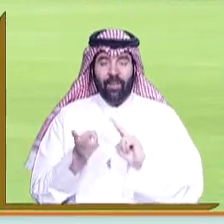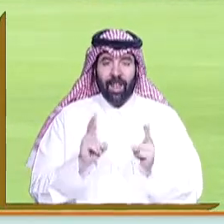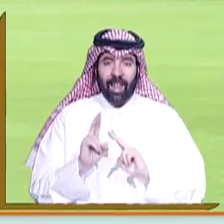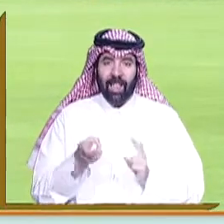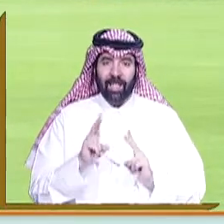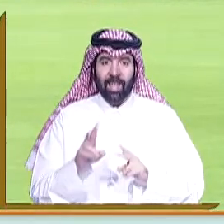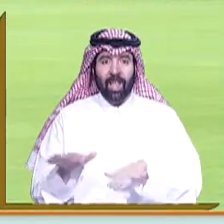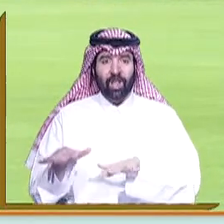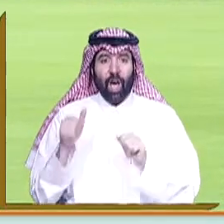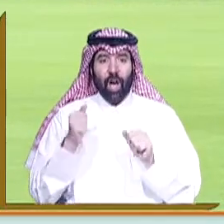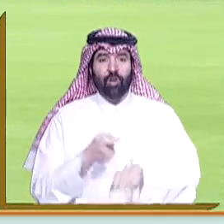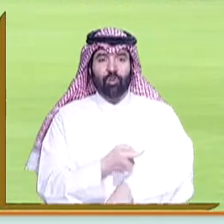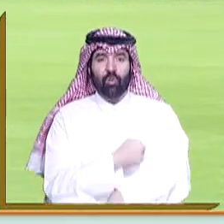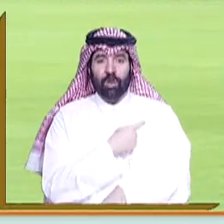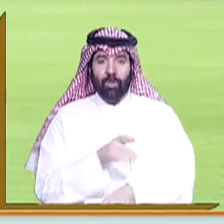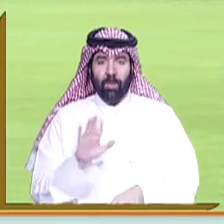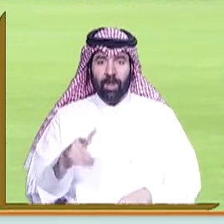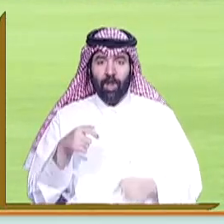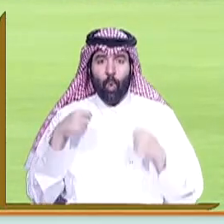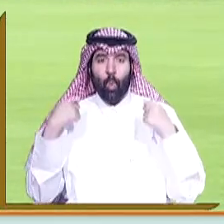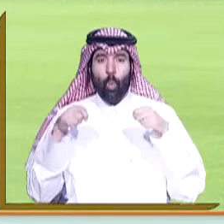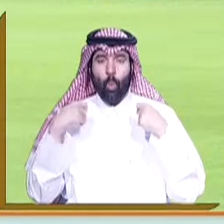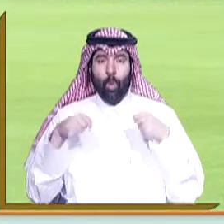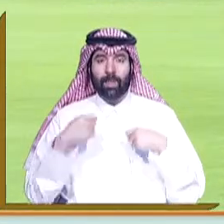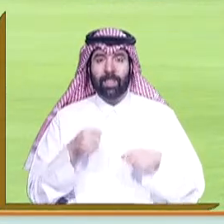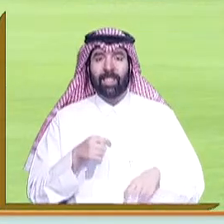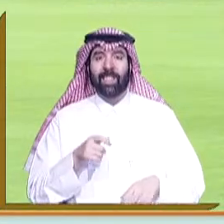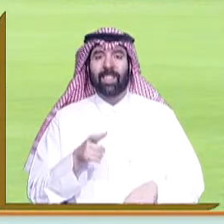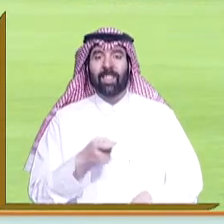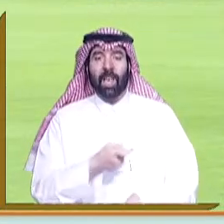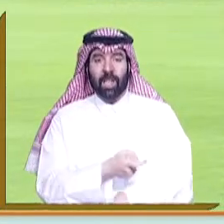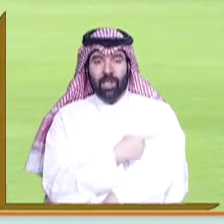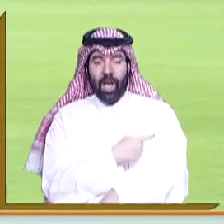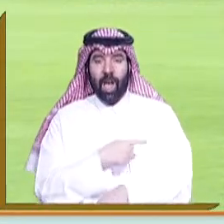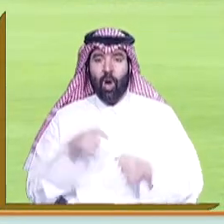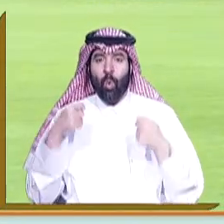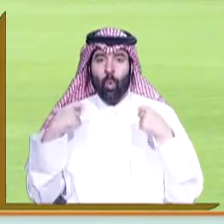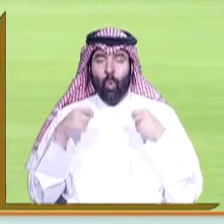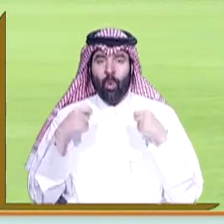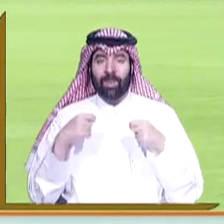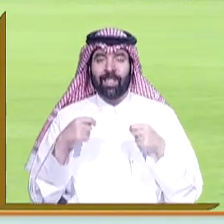حفل التخرج بحضور وزير الصحة ووزير التعليم.